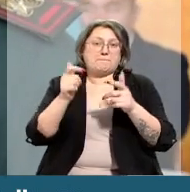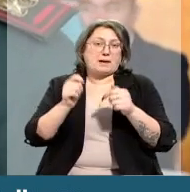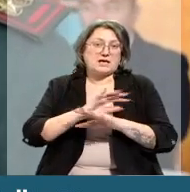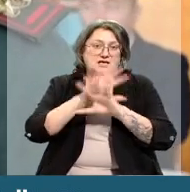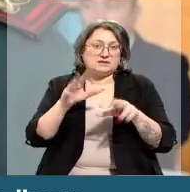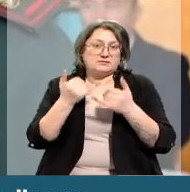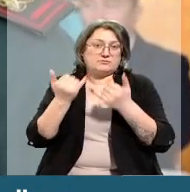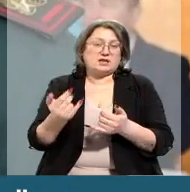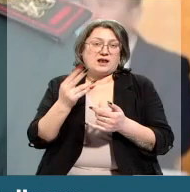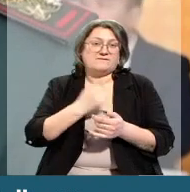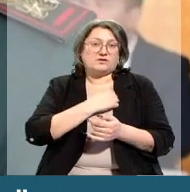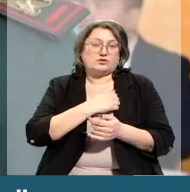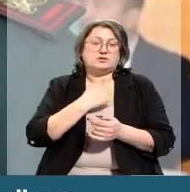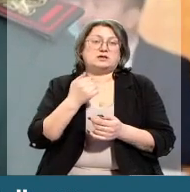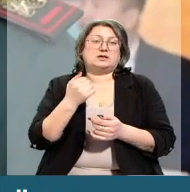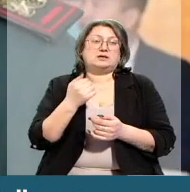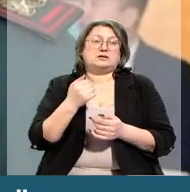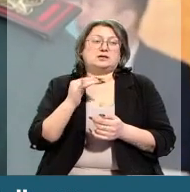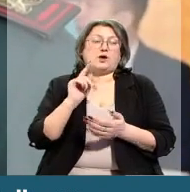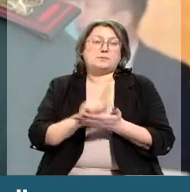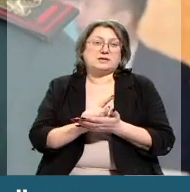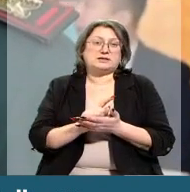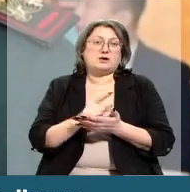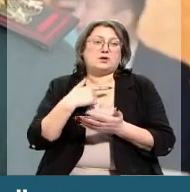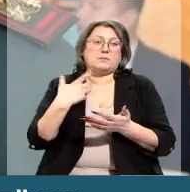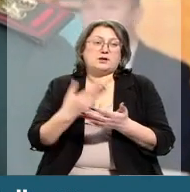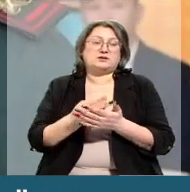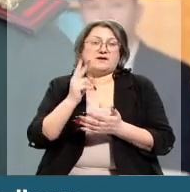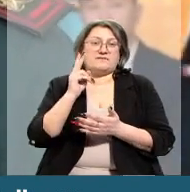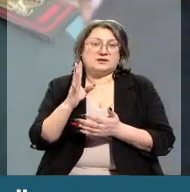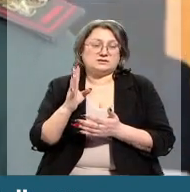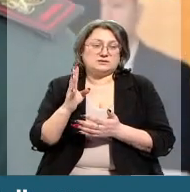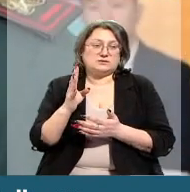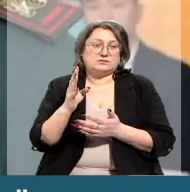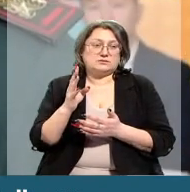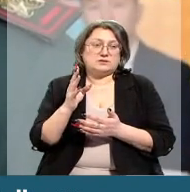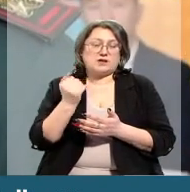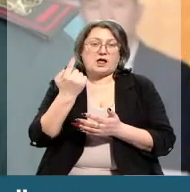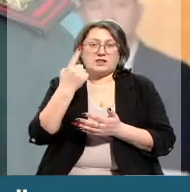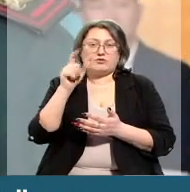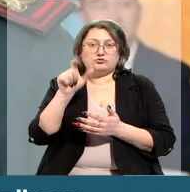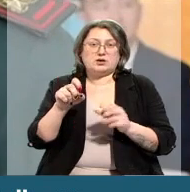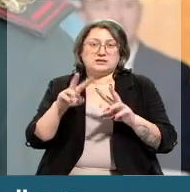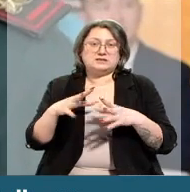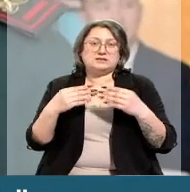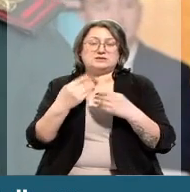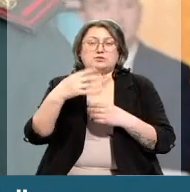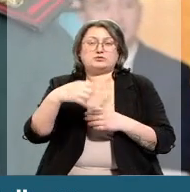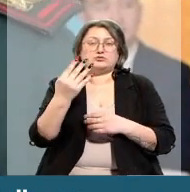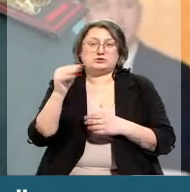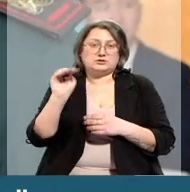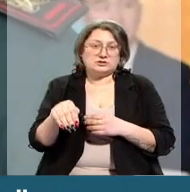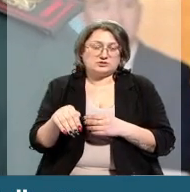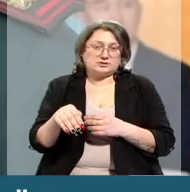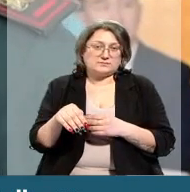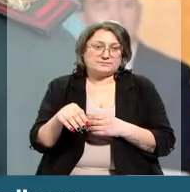для военнослужащих. Кроме того, у нас в обязательном порядке оплачиваются квартирные на одного члена семьи 44 тысячи.